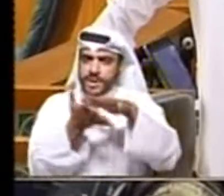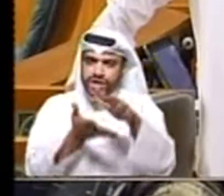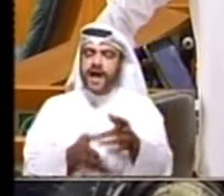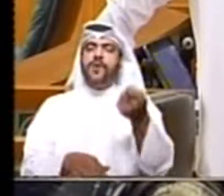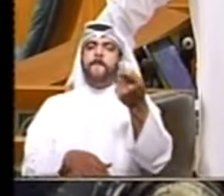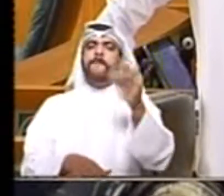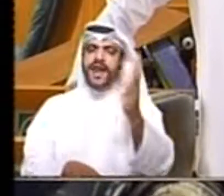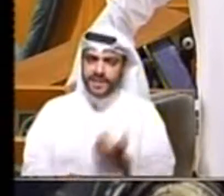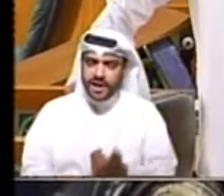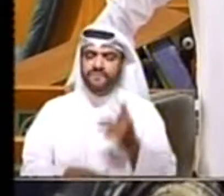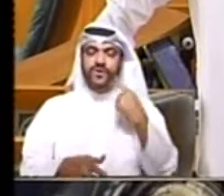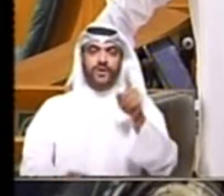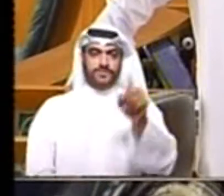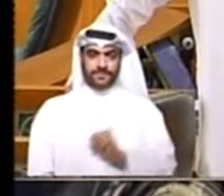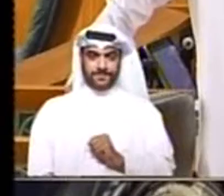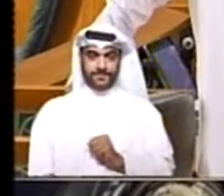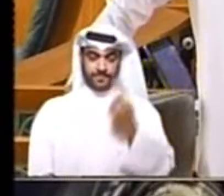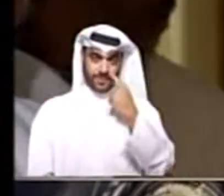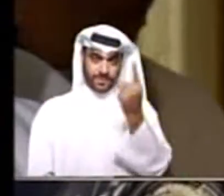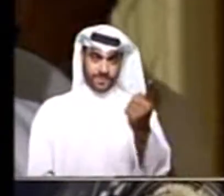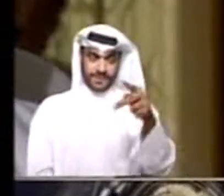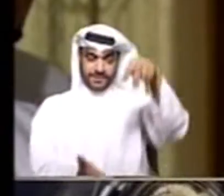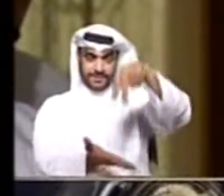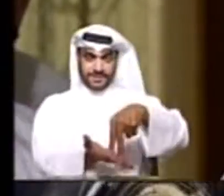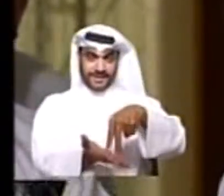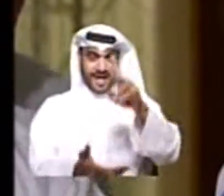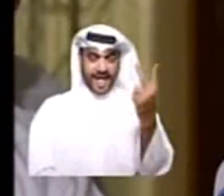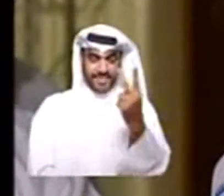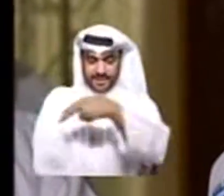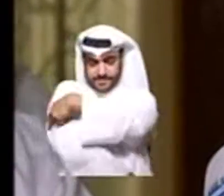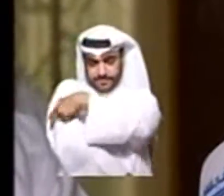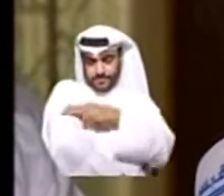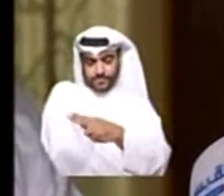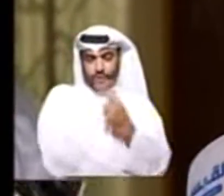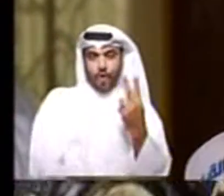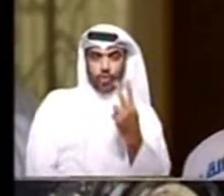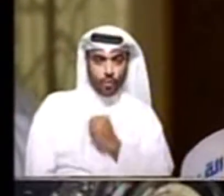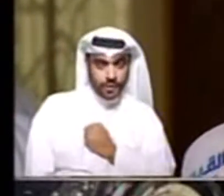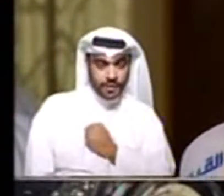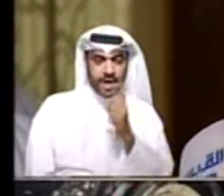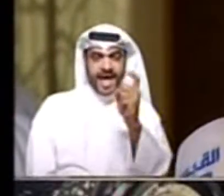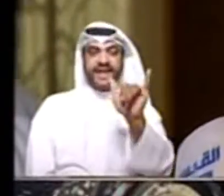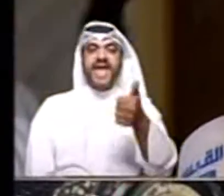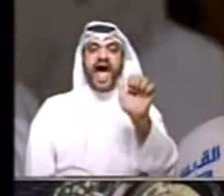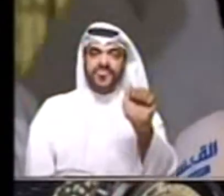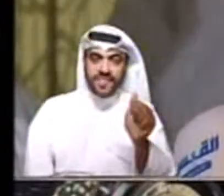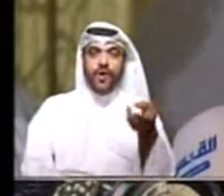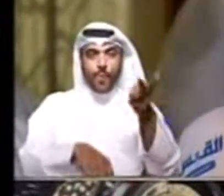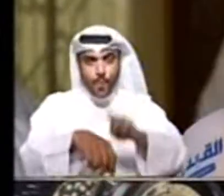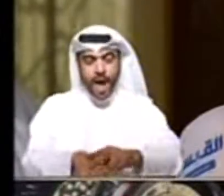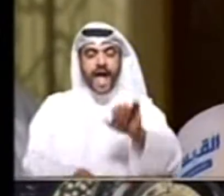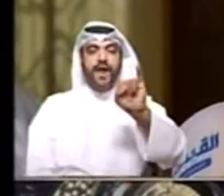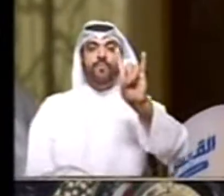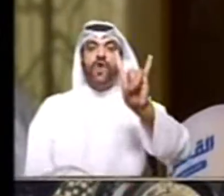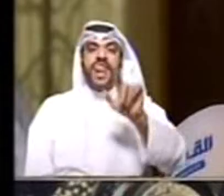في كل ما ورد في محاوره. استجواب المقدم من الأخوين الفاضلين رياض العدساني ودكتور بدر